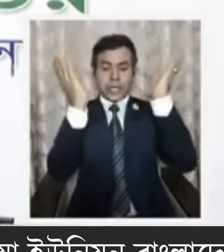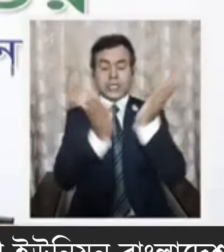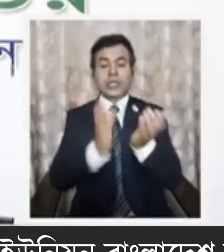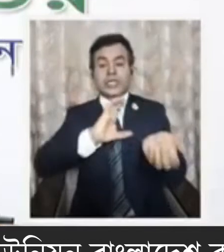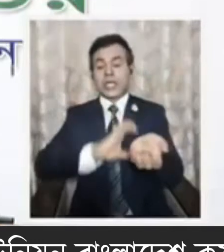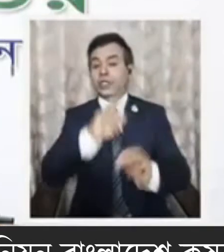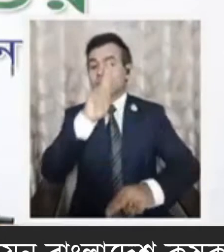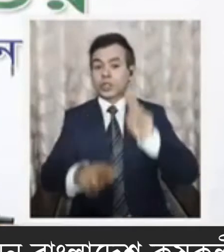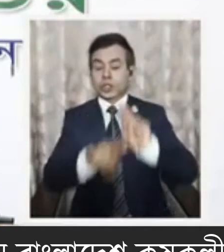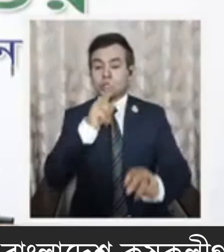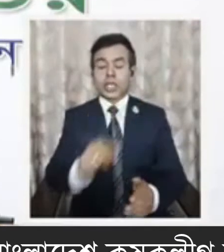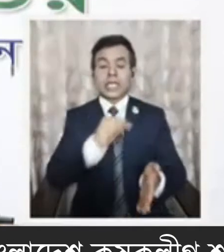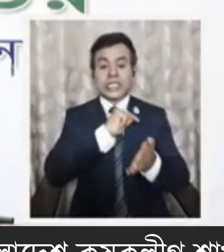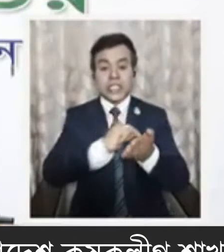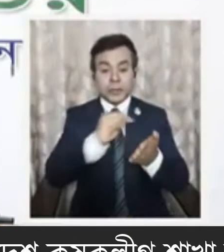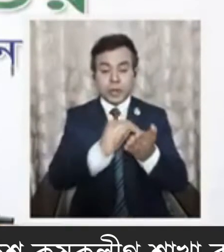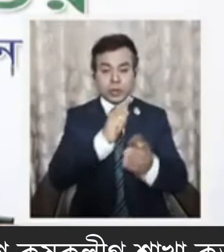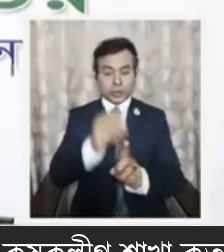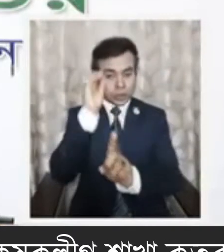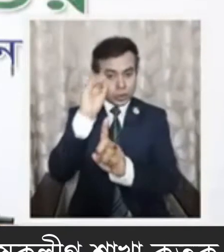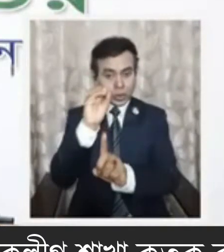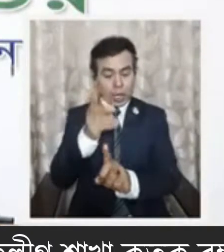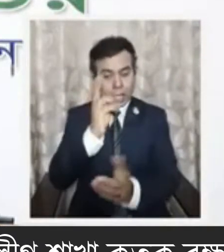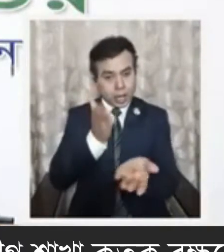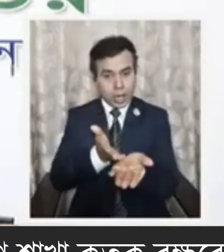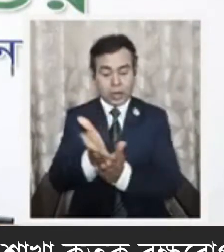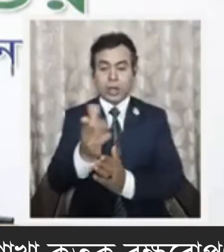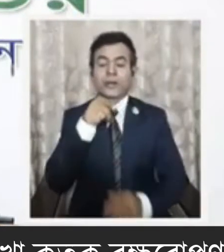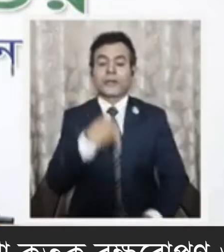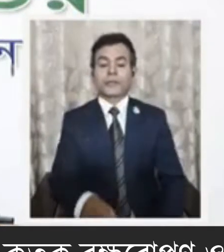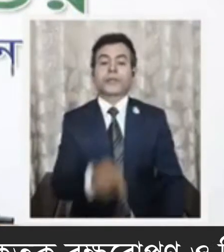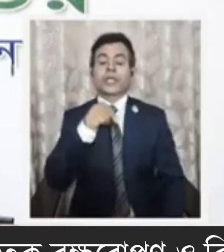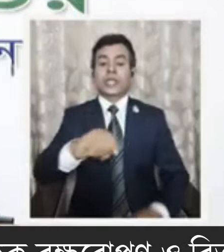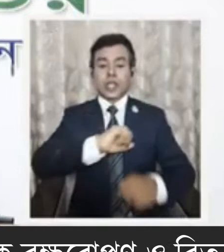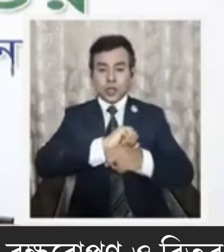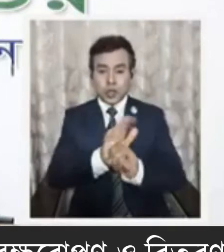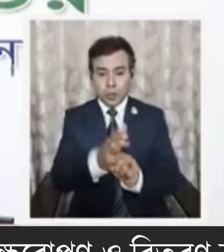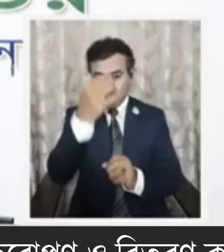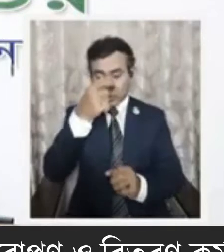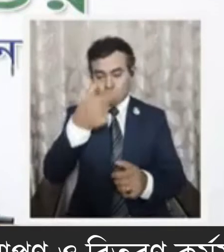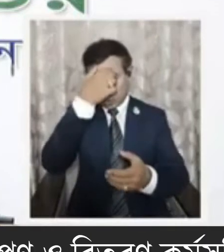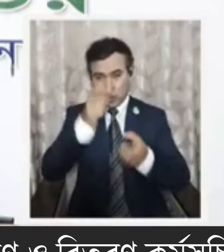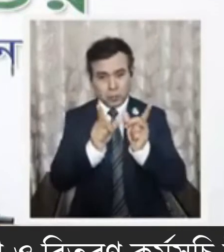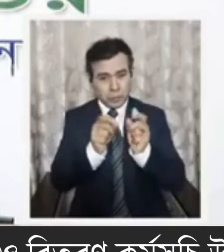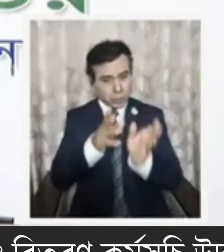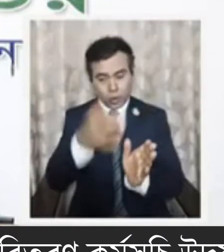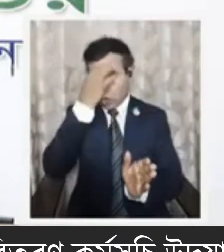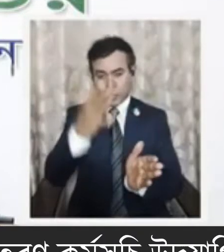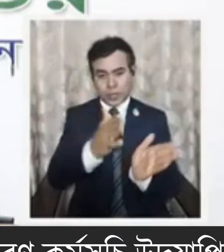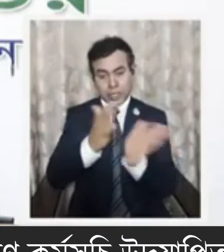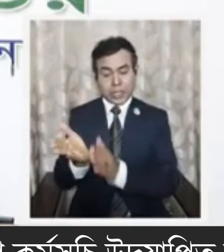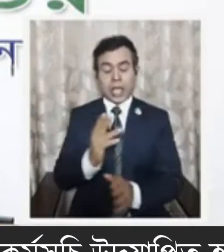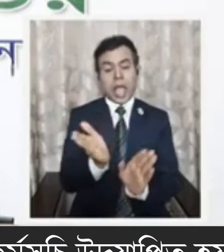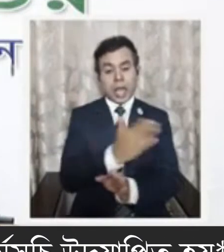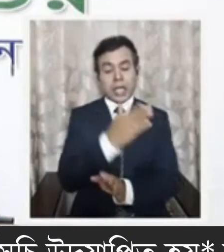জনের, সে তথ্য জানানো হয় 16 জুনের বুলেটিনে। আর সর্বোচ্চ শনাক্তের রেকর্ড আছে 4,008 জনের, এ তথ্য জানানো হয়